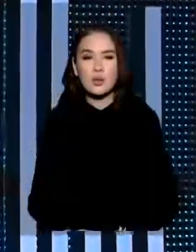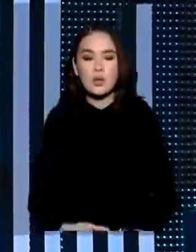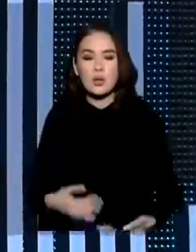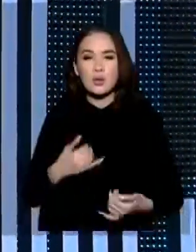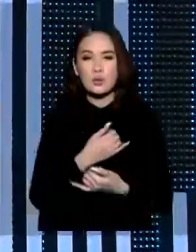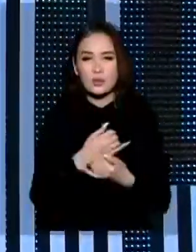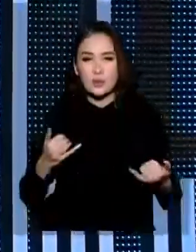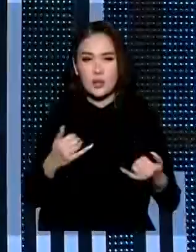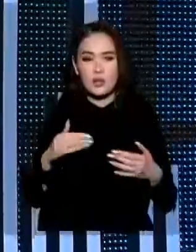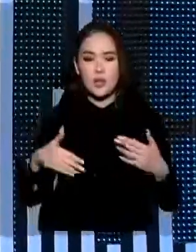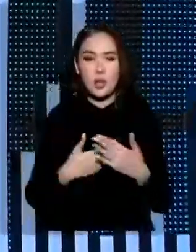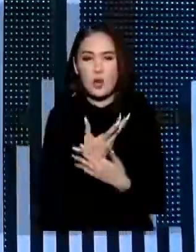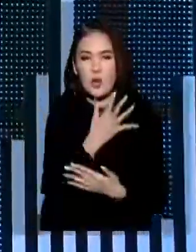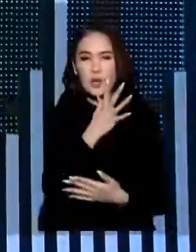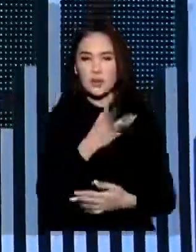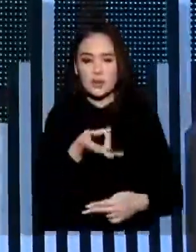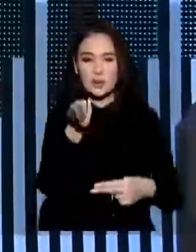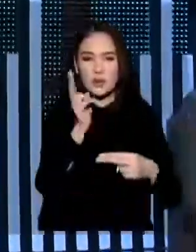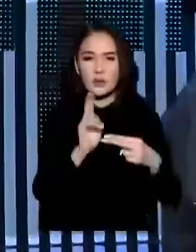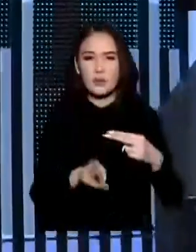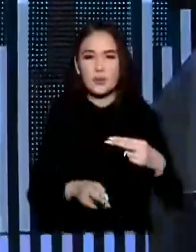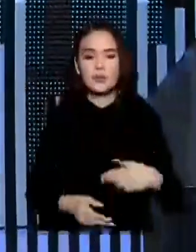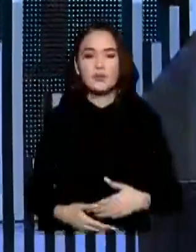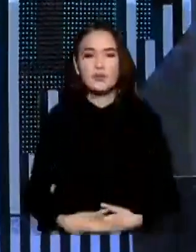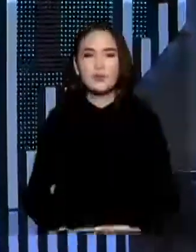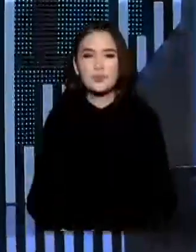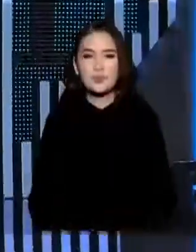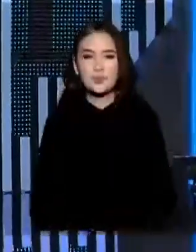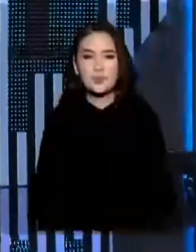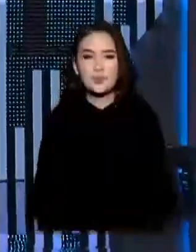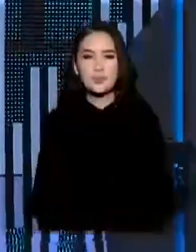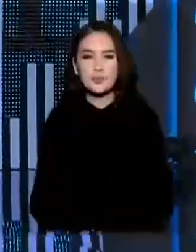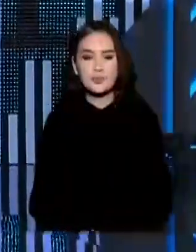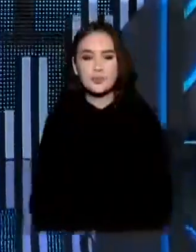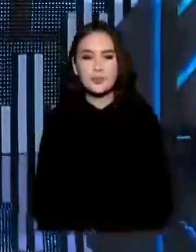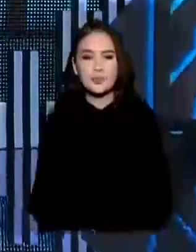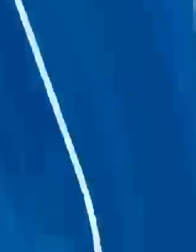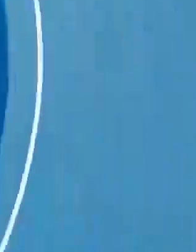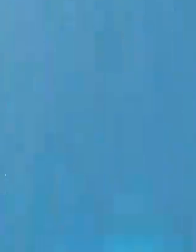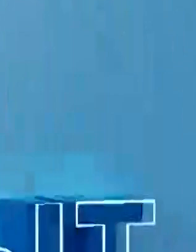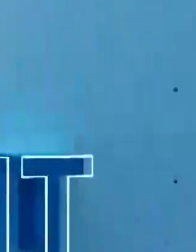Құрметті көрермен, жаңа уақыттың айтары жаңалығы осымен тәмәм. Амандықта қайта жүздескенше, сау болыңыздар.